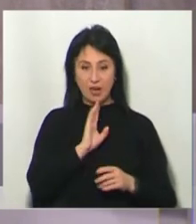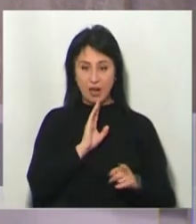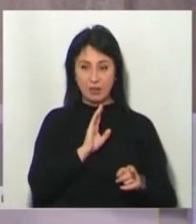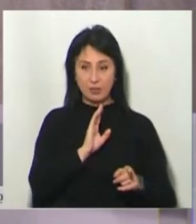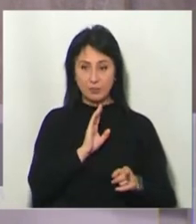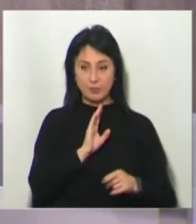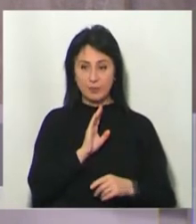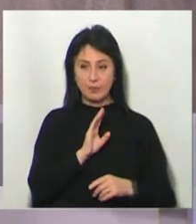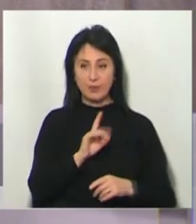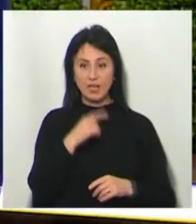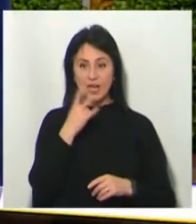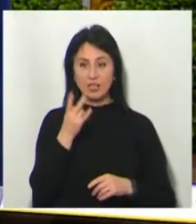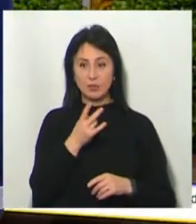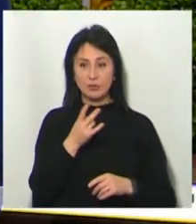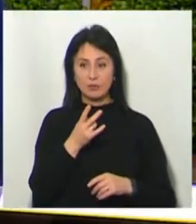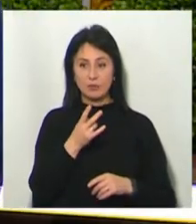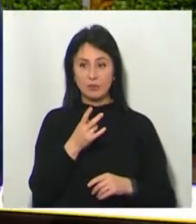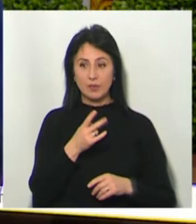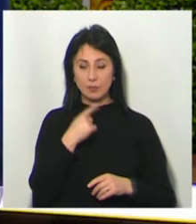ქალს?